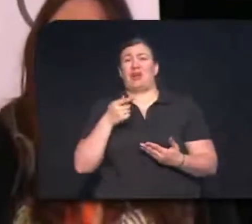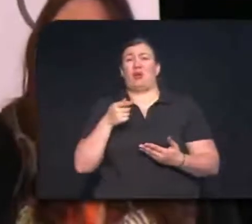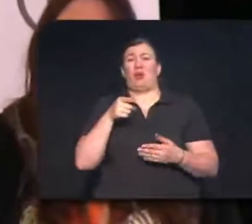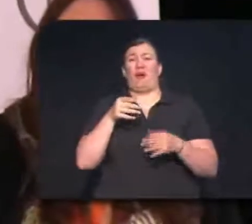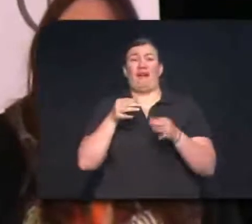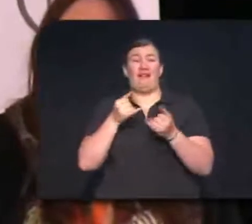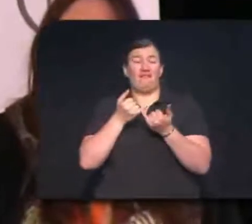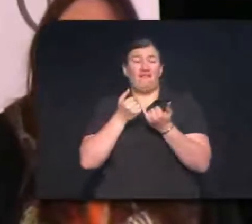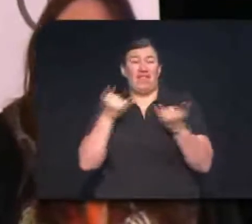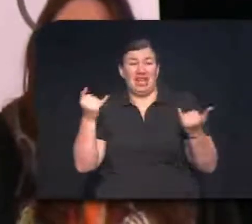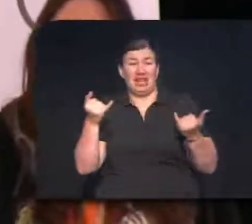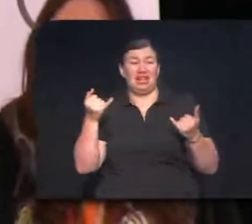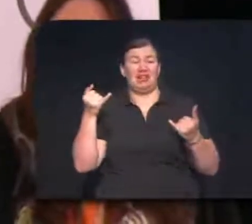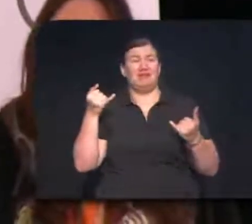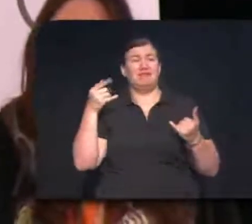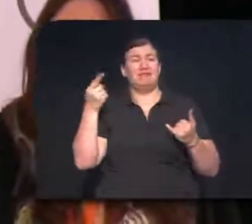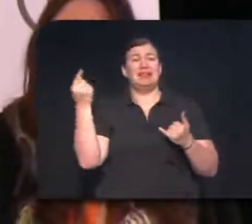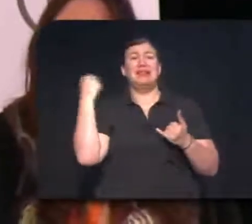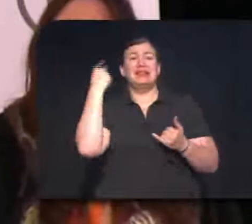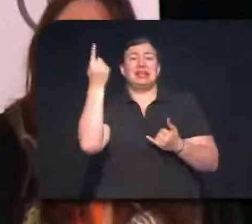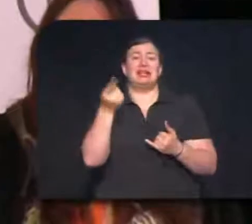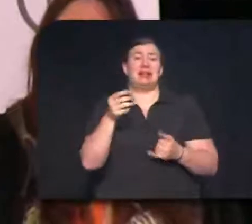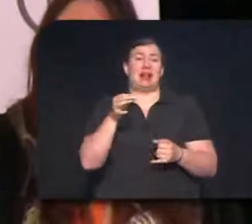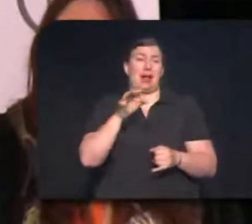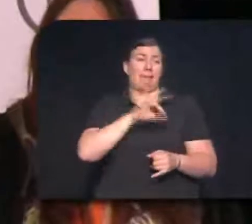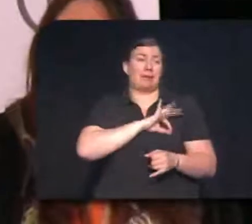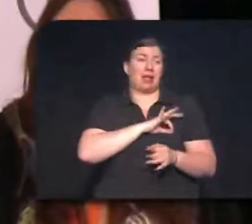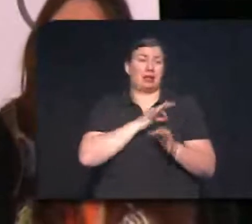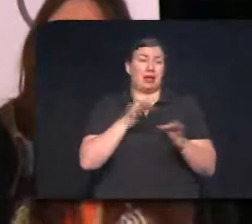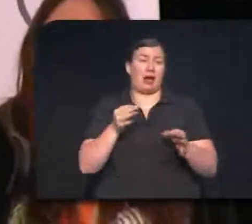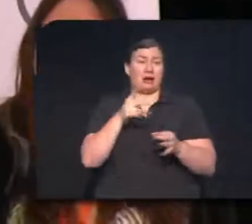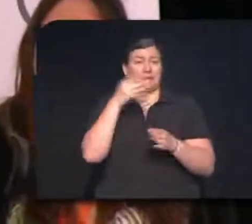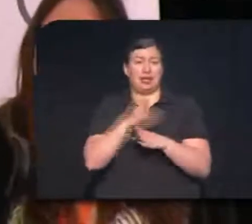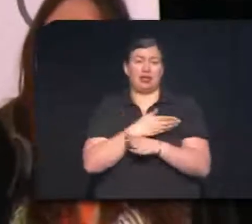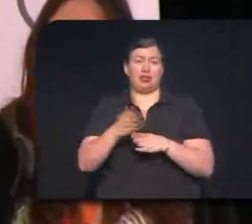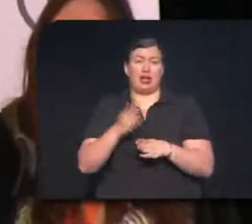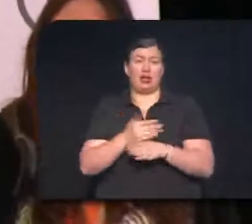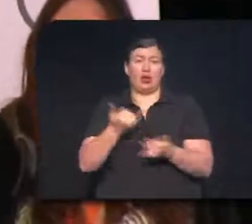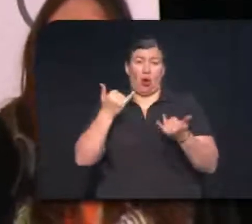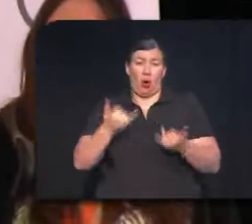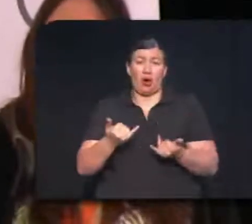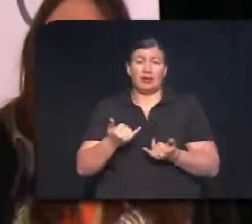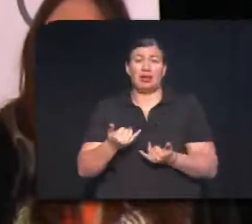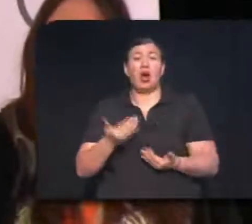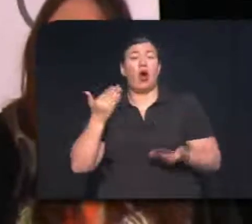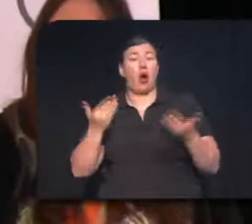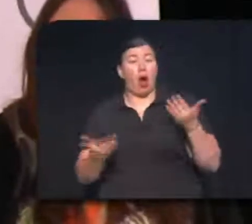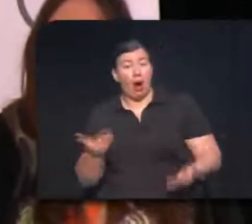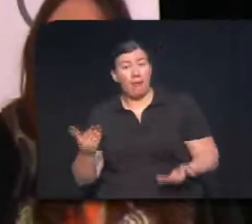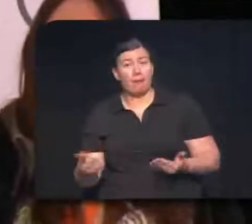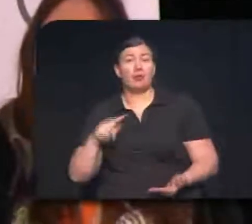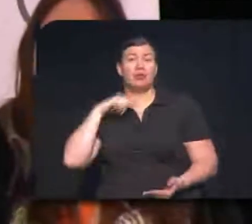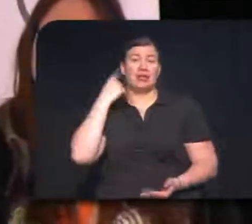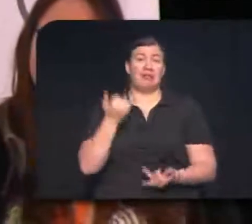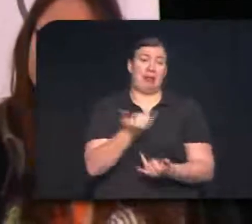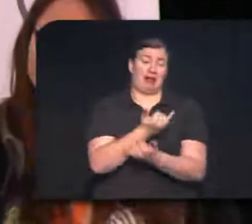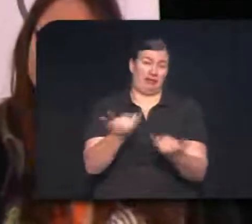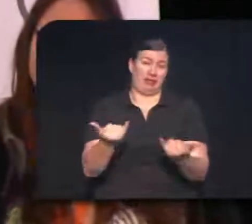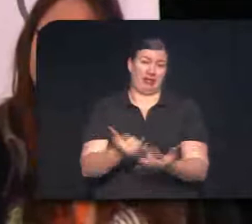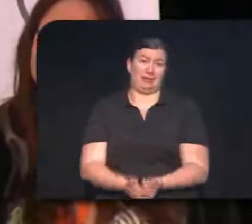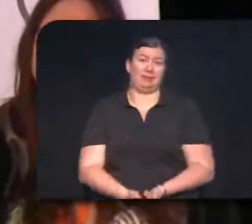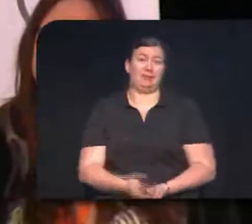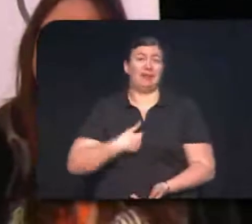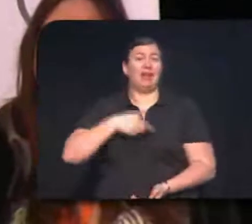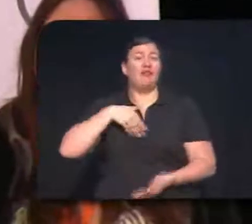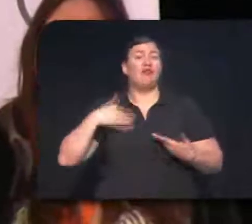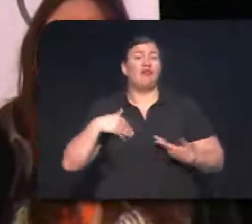in der Nähe am nächsten Parteitag entscheiden da wird noch genug Arbeit reingesteckt das Obst sollte heute entschieden werden ich würde mich freuen wenn ihr für unseren Antrag stimmt ich